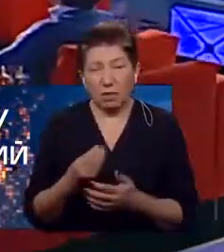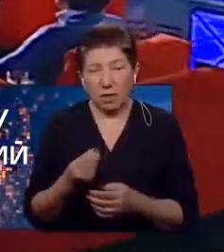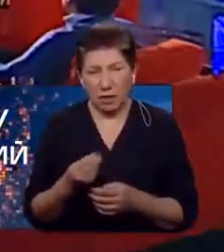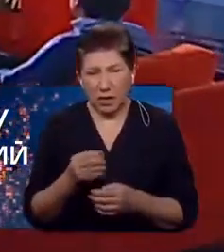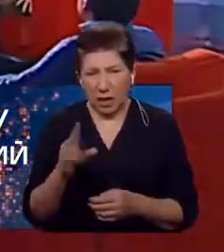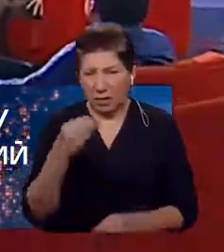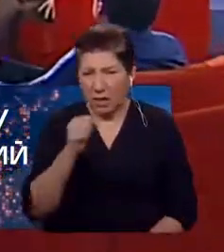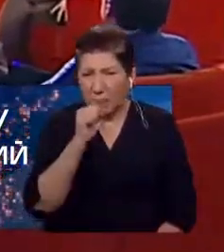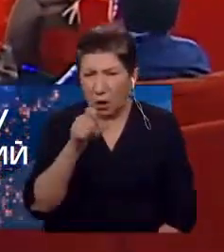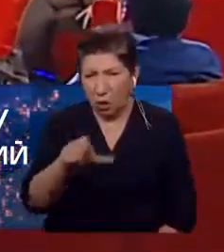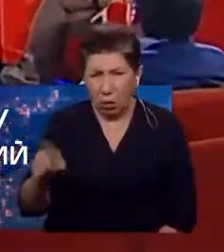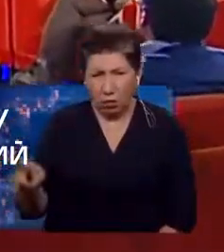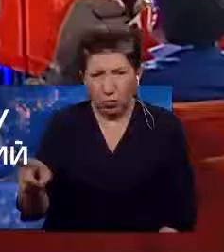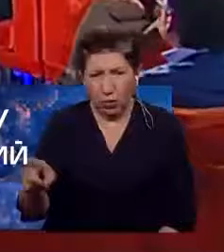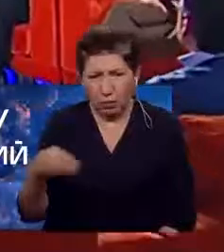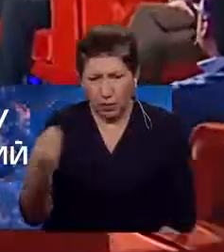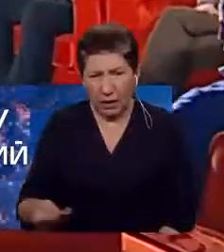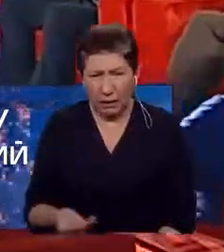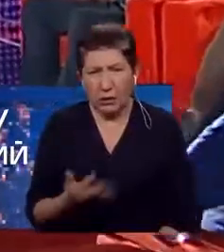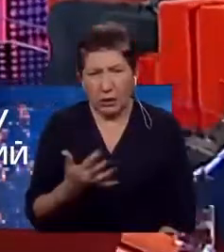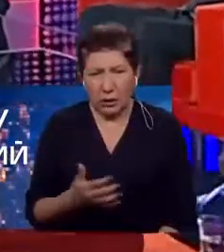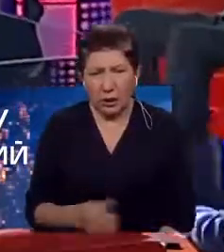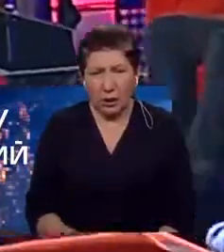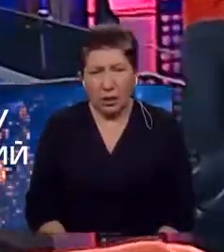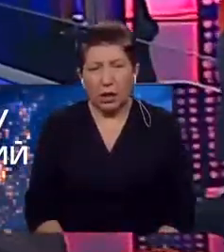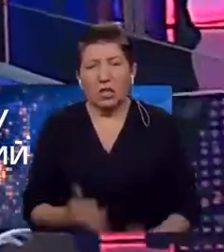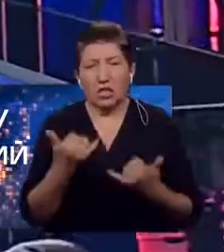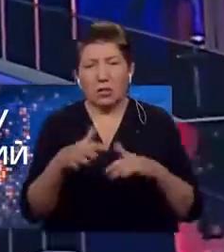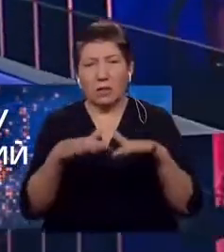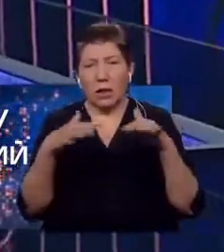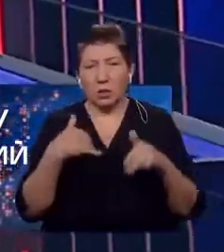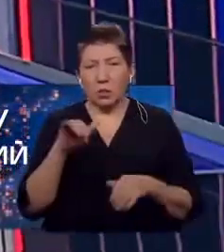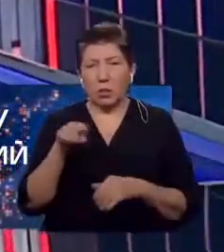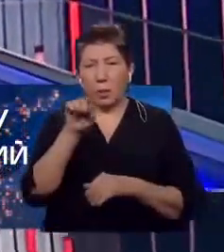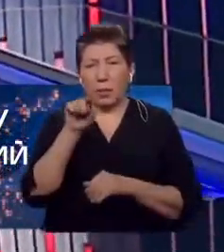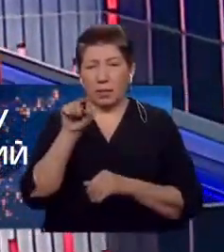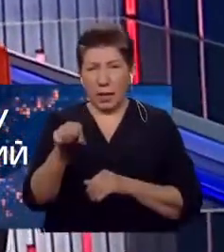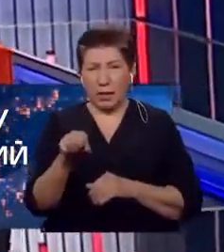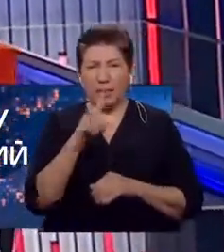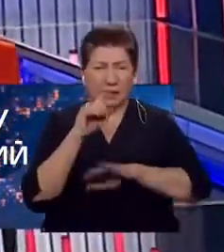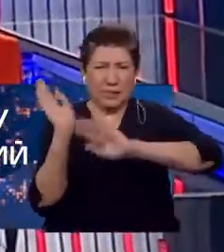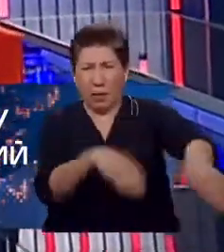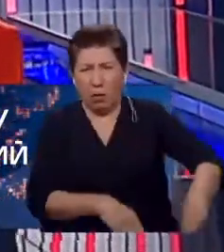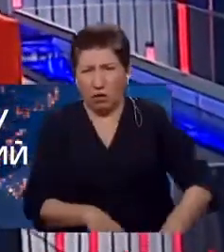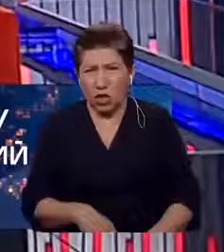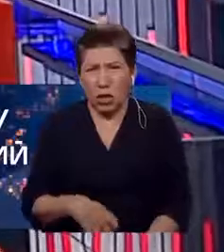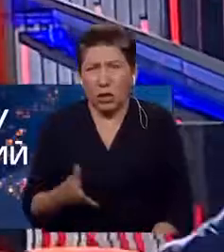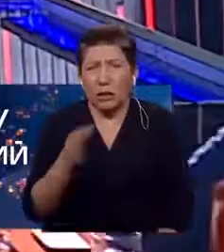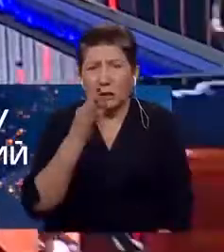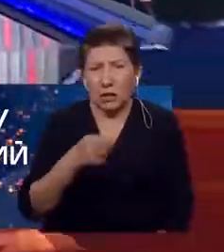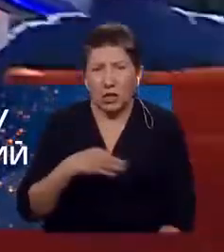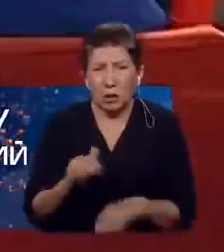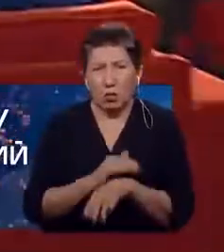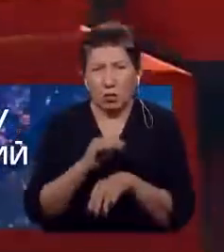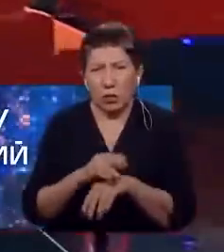дайте мікрофон складає 2200 гривень. Шановні глядачі, у мене гривень до вас питання. Будь ласка, замовчіть. Ні. Скажіть, будь